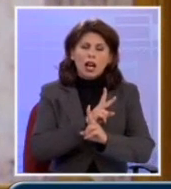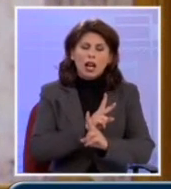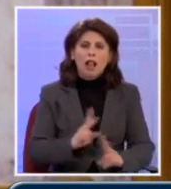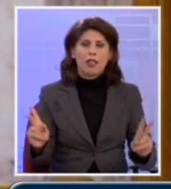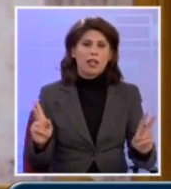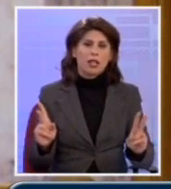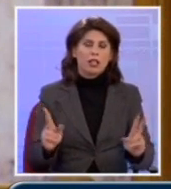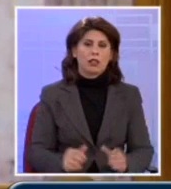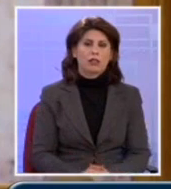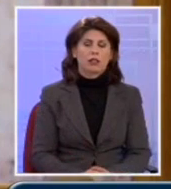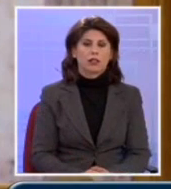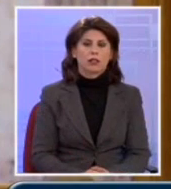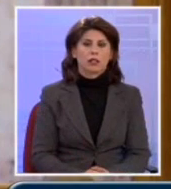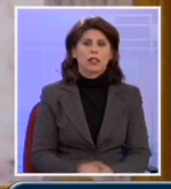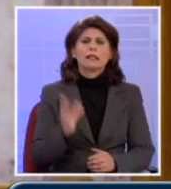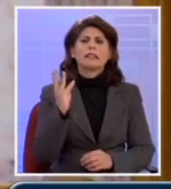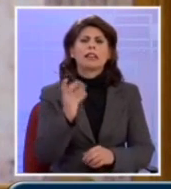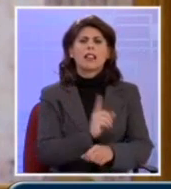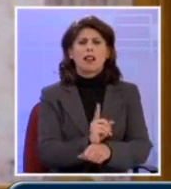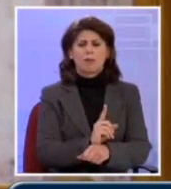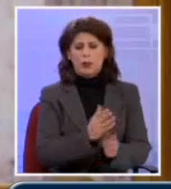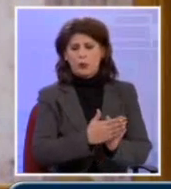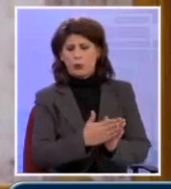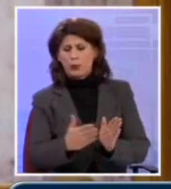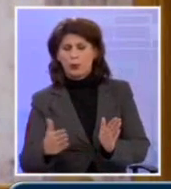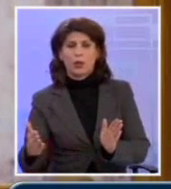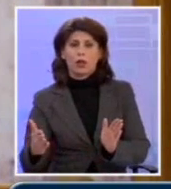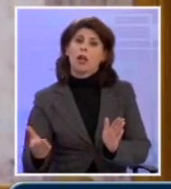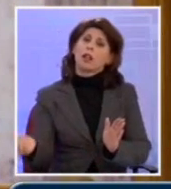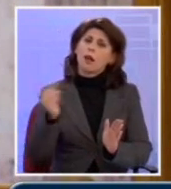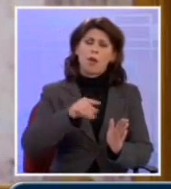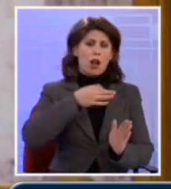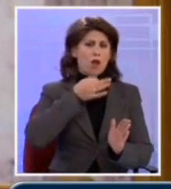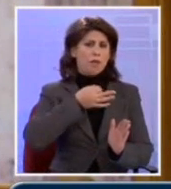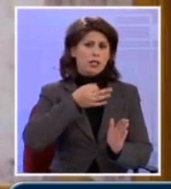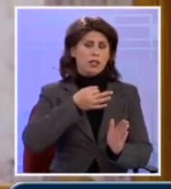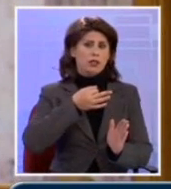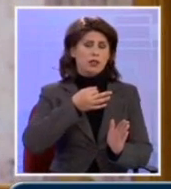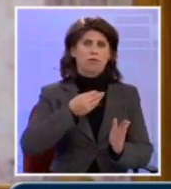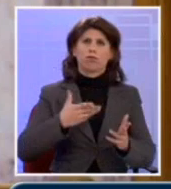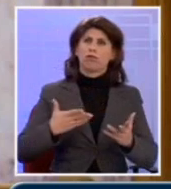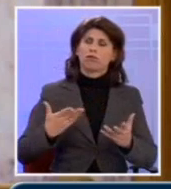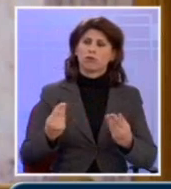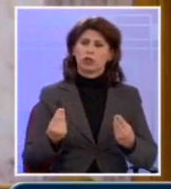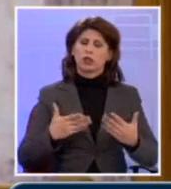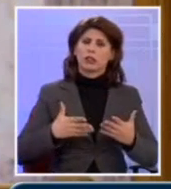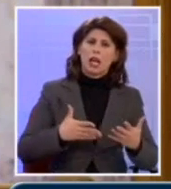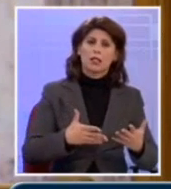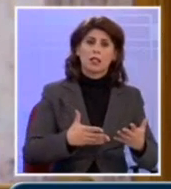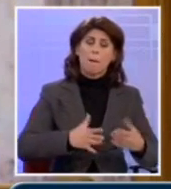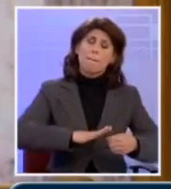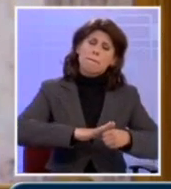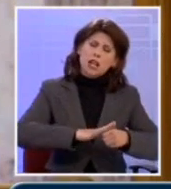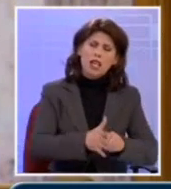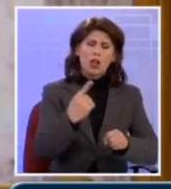σαφέστατη επί 30 λεπτά τώρα, αλλά και από άλλες ομιλίες, τάση πλήρους